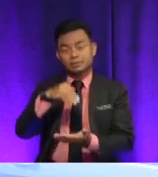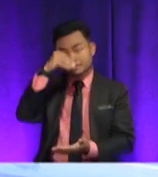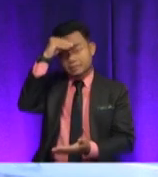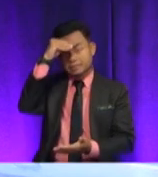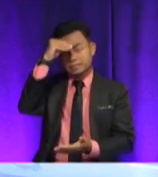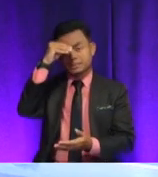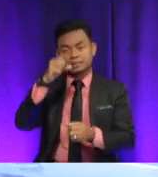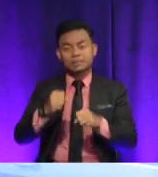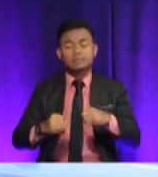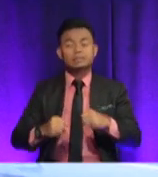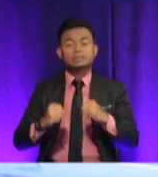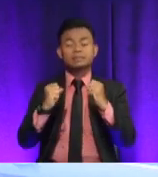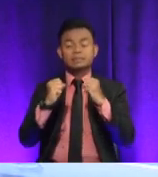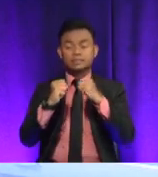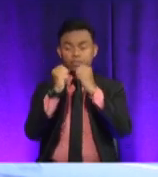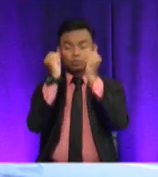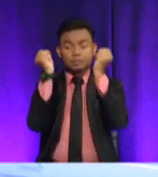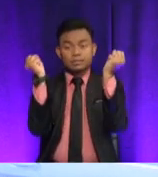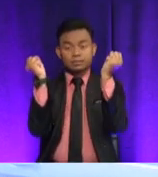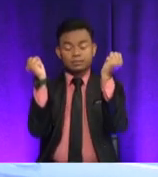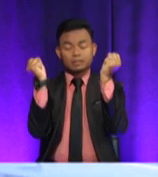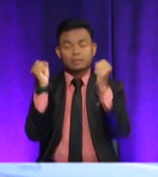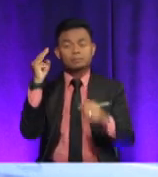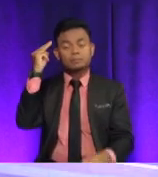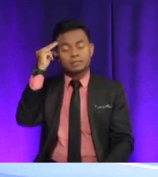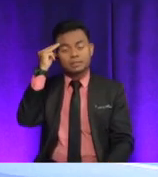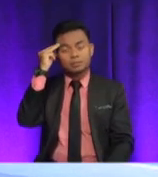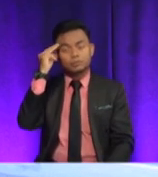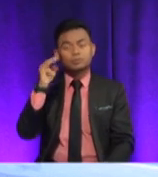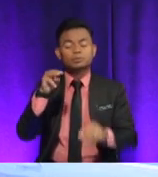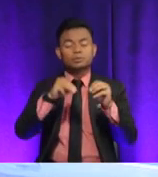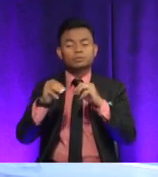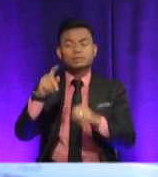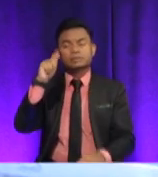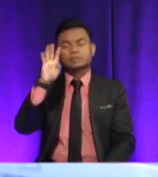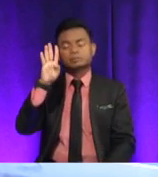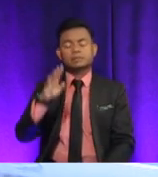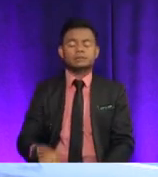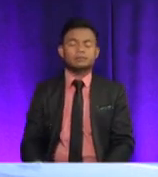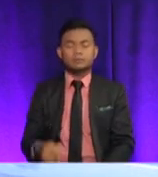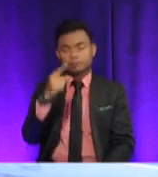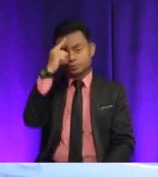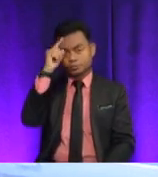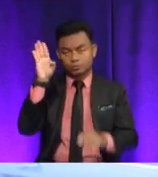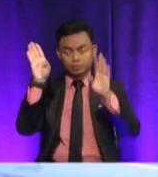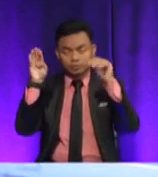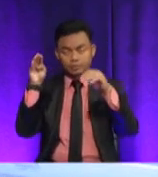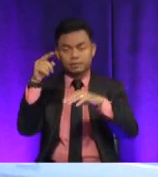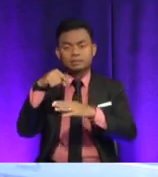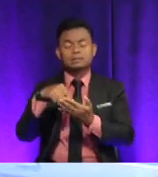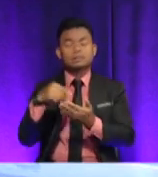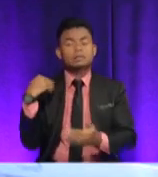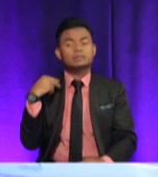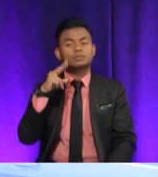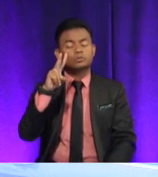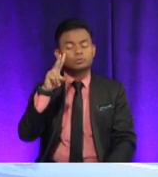untuk murid-murid tingkatan 4 dan untuk amati pelajaran ini murid-murid akan belajar 2 buah syair dan dalam